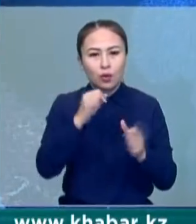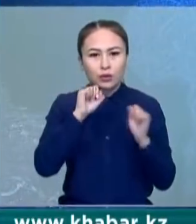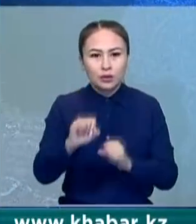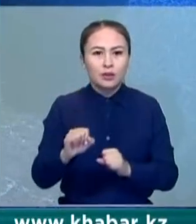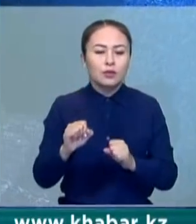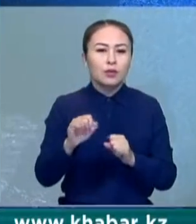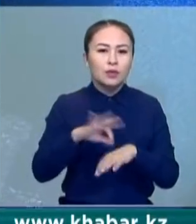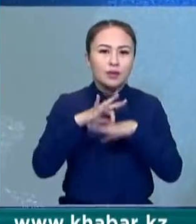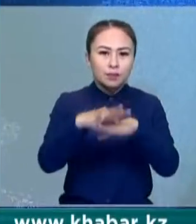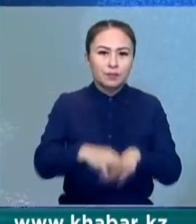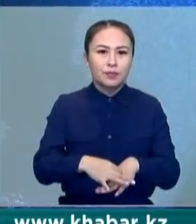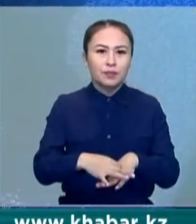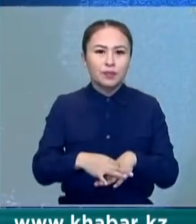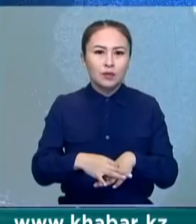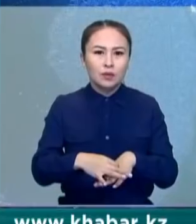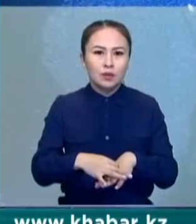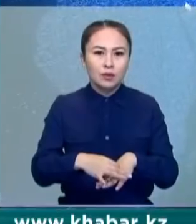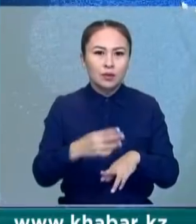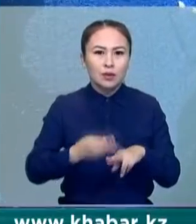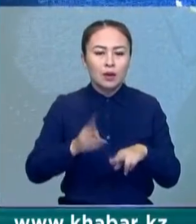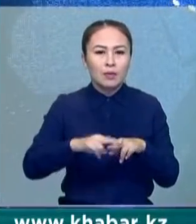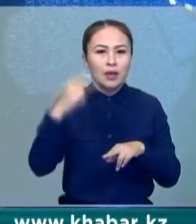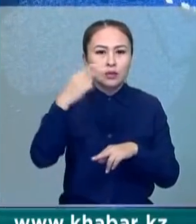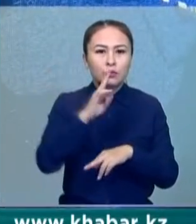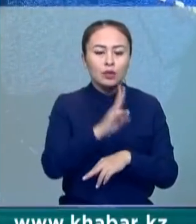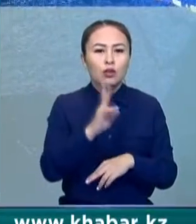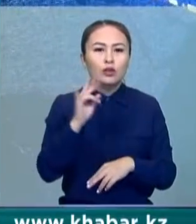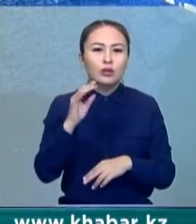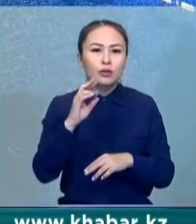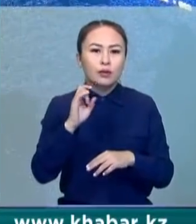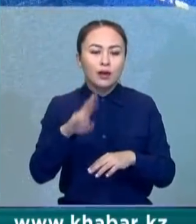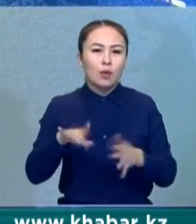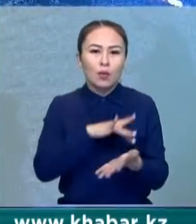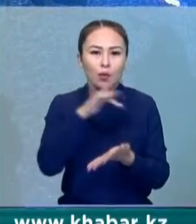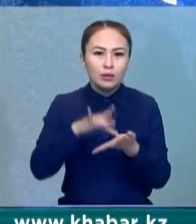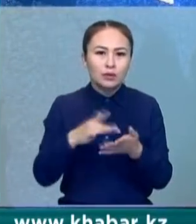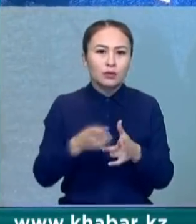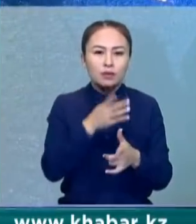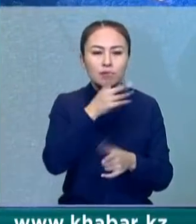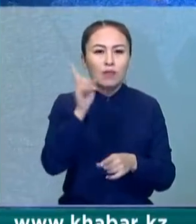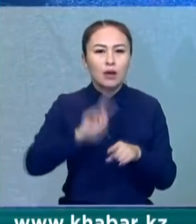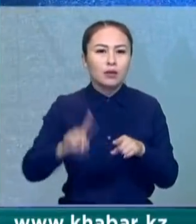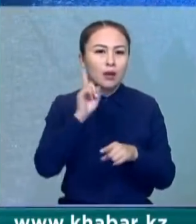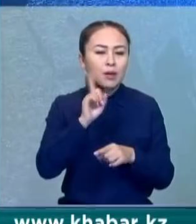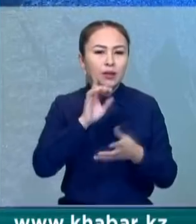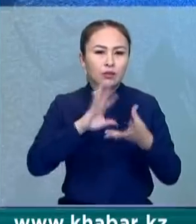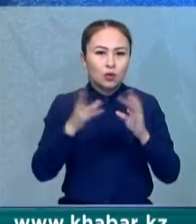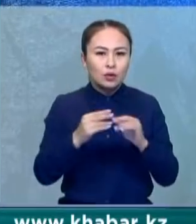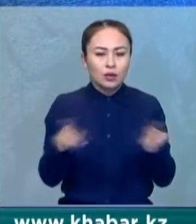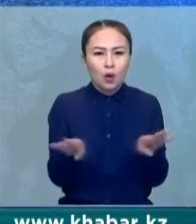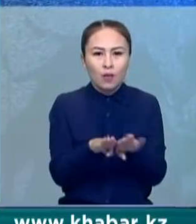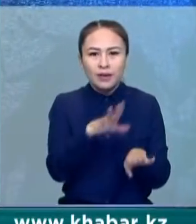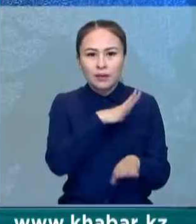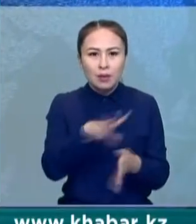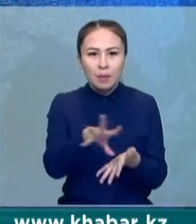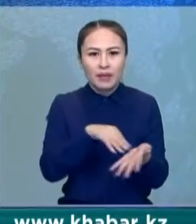қорғау органдарына жеткізеді. Президент үкімет пен Нұр-Сұлтан қаласының әкімдігінен алдағы уақытта мұндай жағдайларға жол бермеу үшін